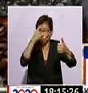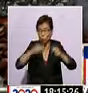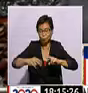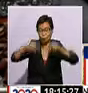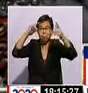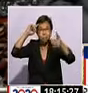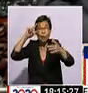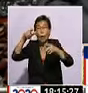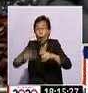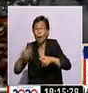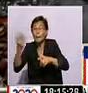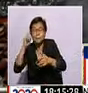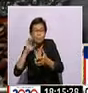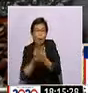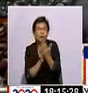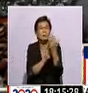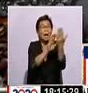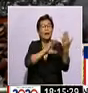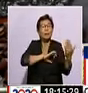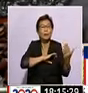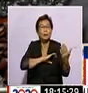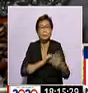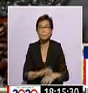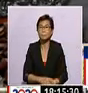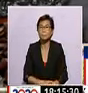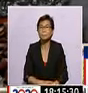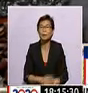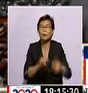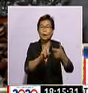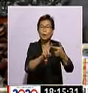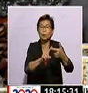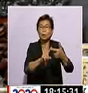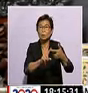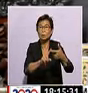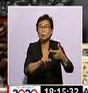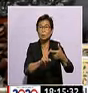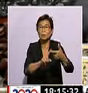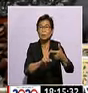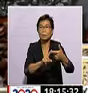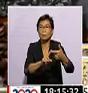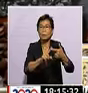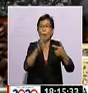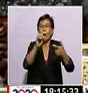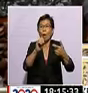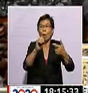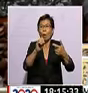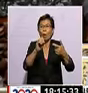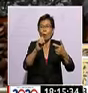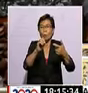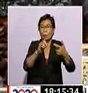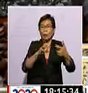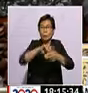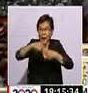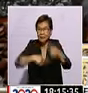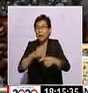meningkatkan keyakinan orang awam terhadap Polis Diraja Malaysia. Kedua, Ombudsman Malaysia bagi menggantikan Biro